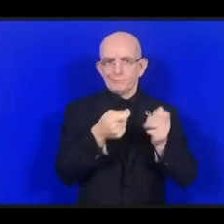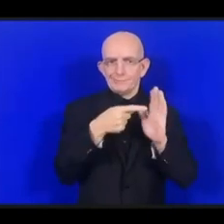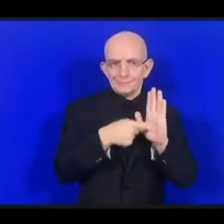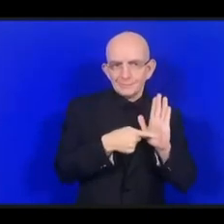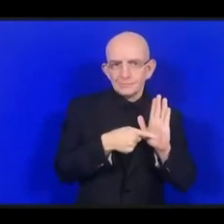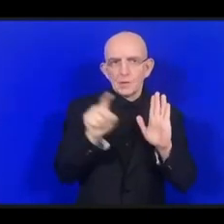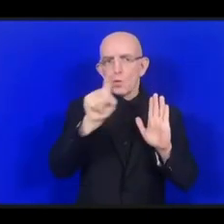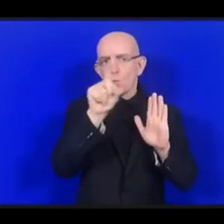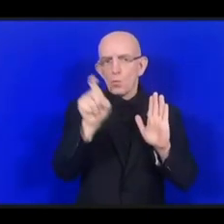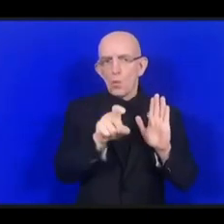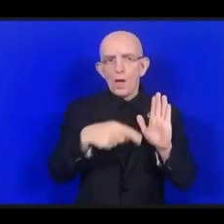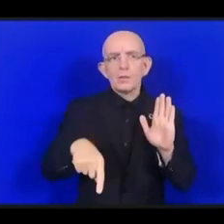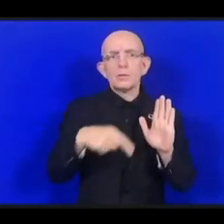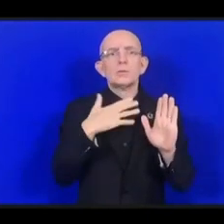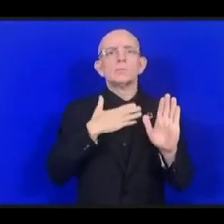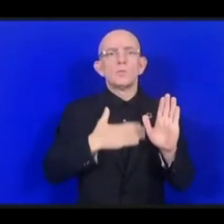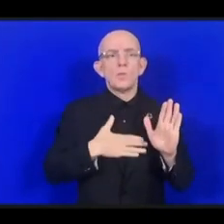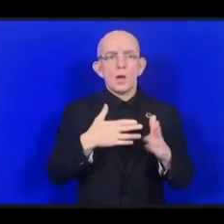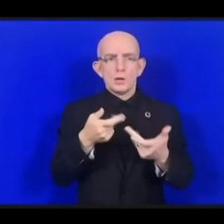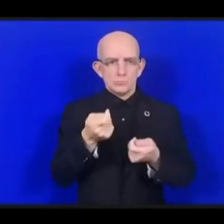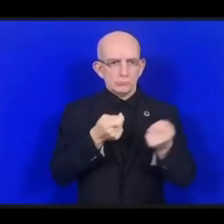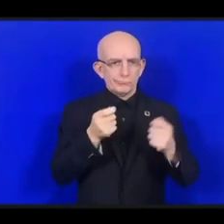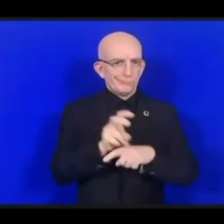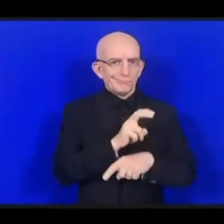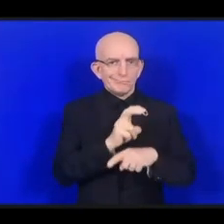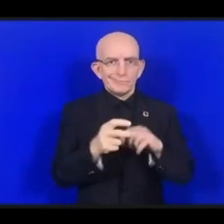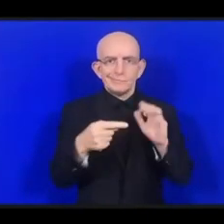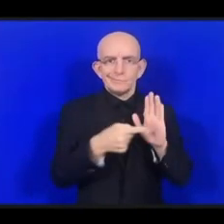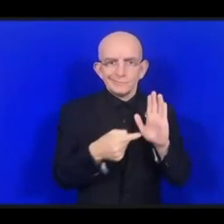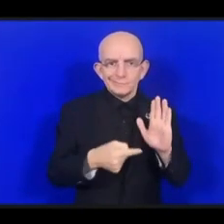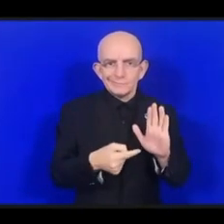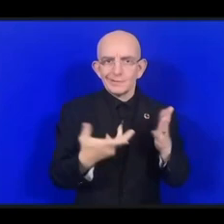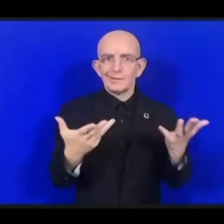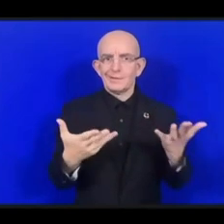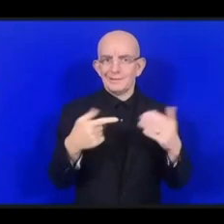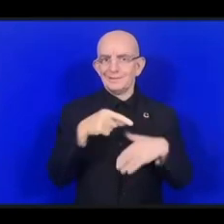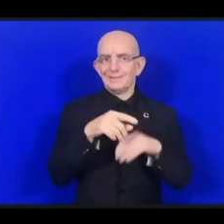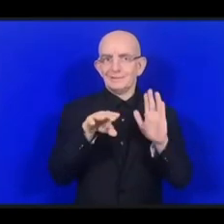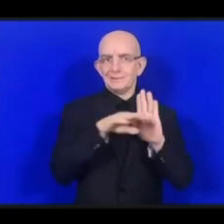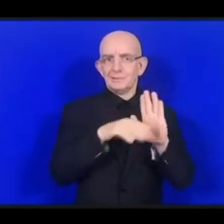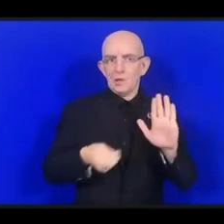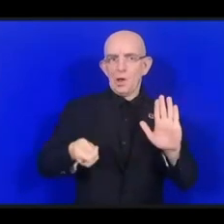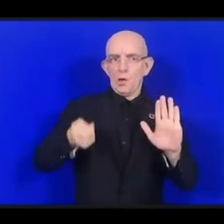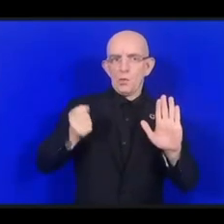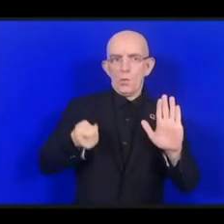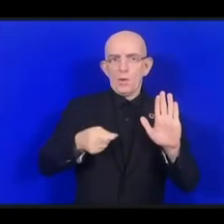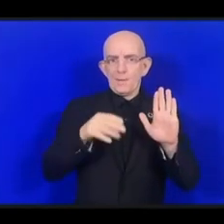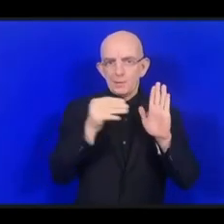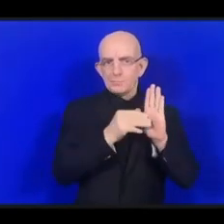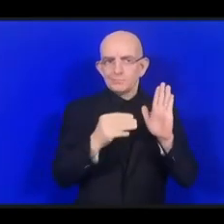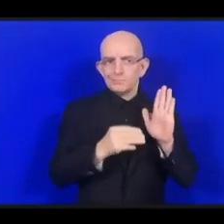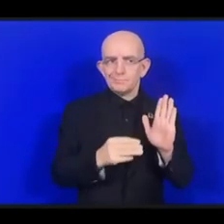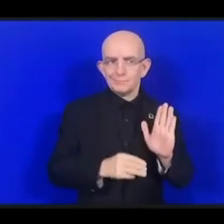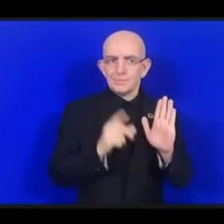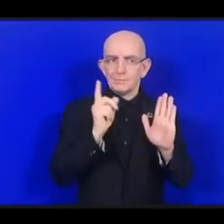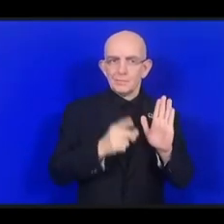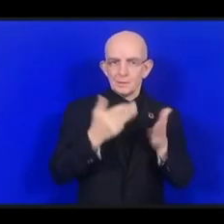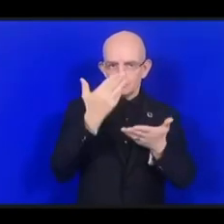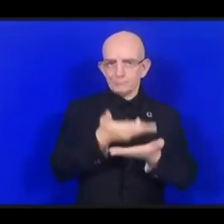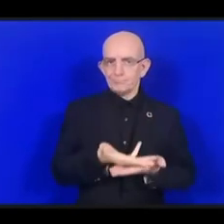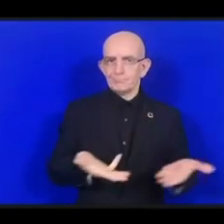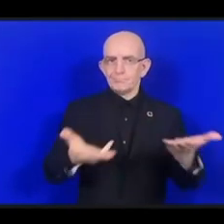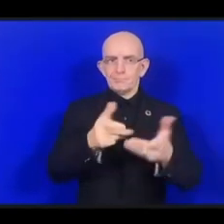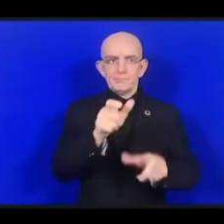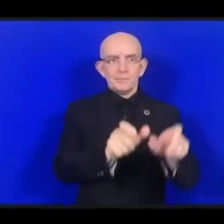être protégés des svis des abus et la politique qui doit se retrouver au centre des discussions il